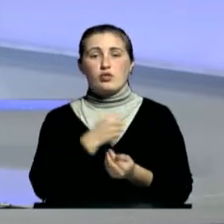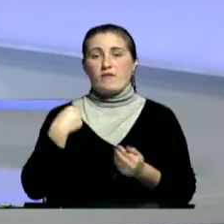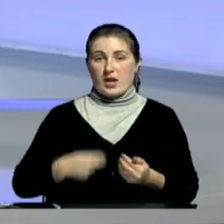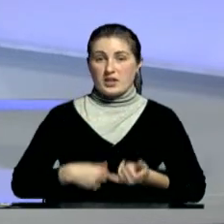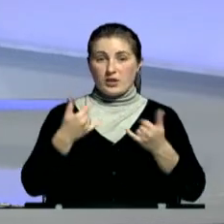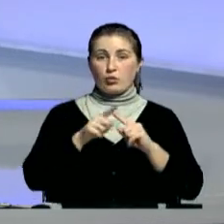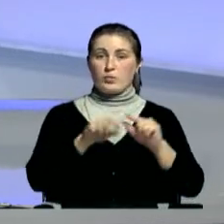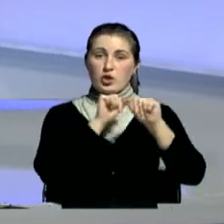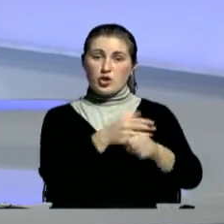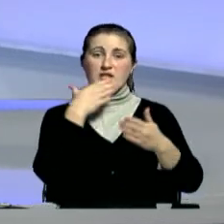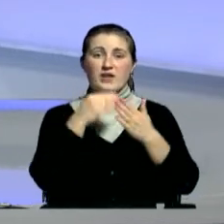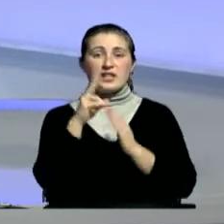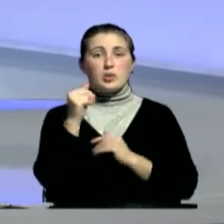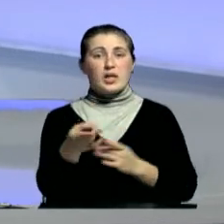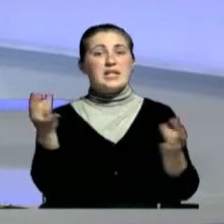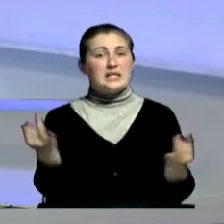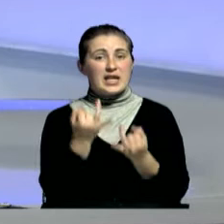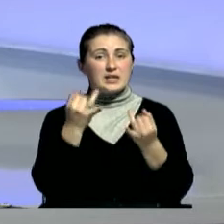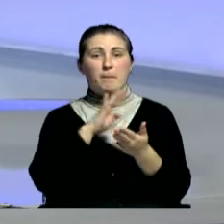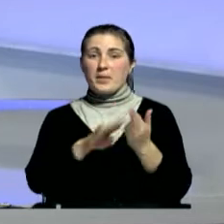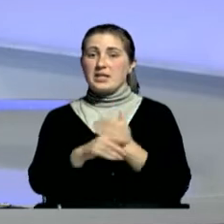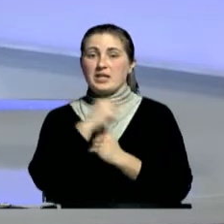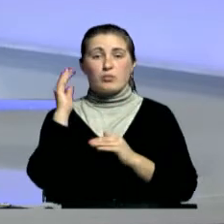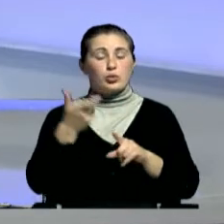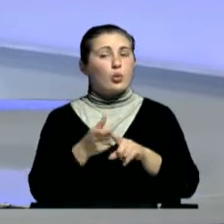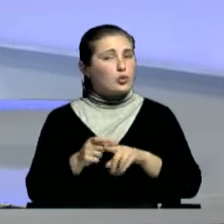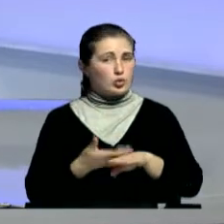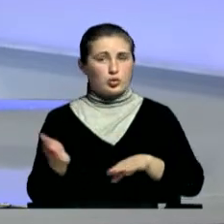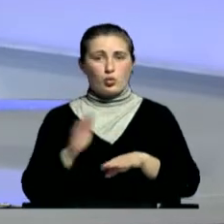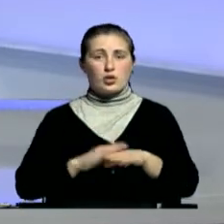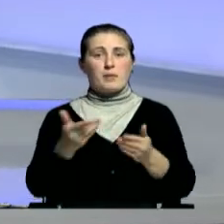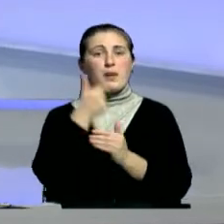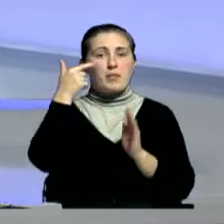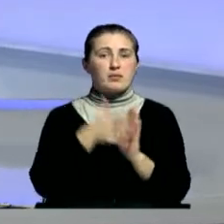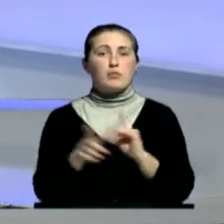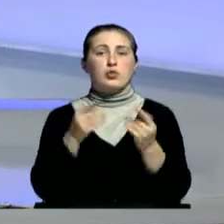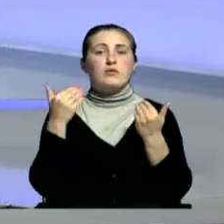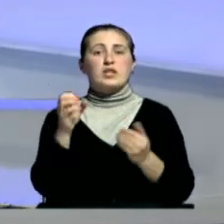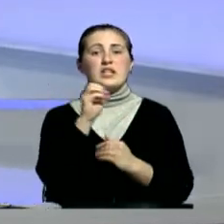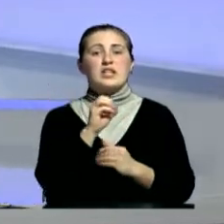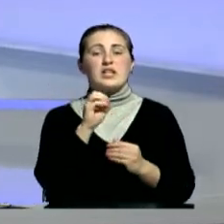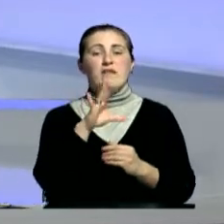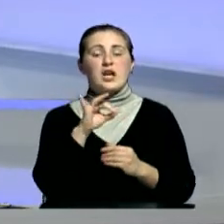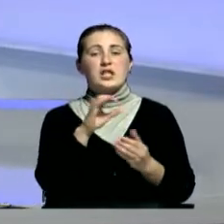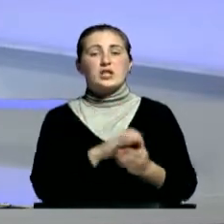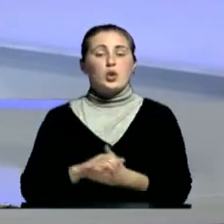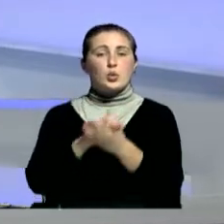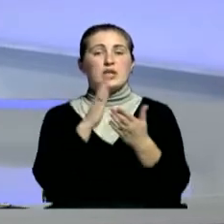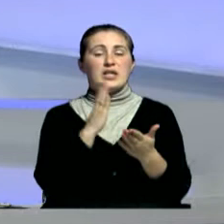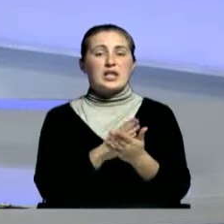чтобы защищать свои национальные интересы, конечно, без России будет очень сложно. Мы понимаем, что сегодня в Евросоюзе есть предпосылки к тому, тому,